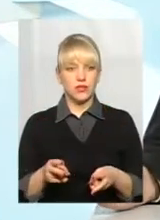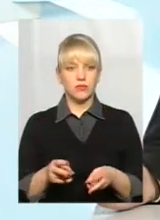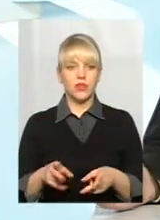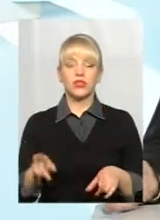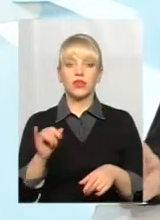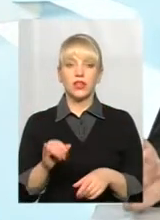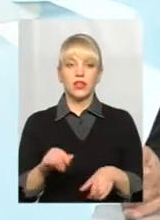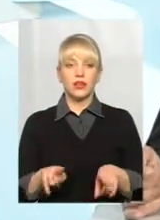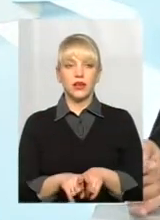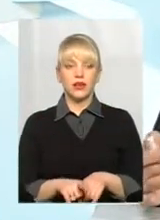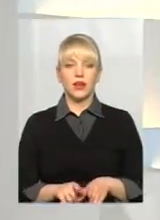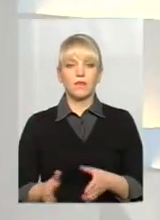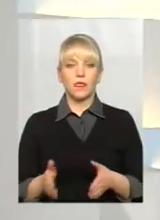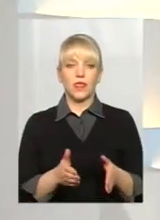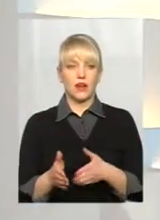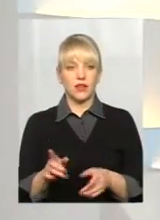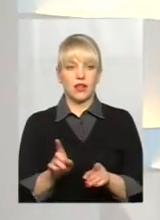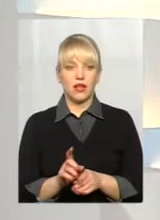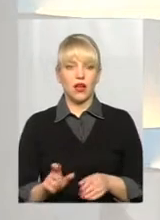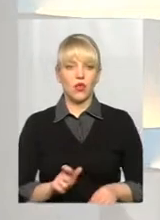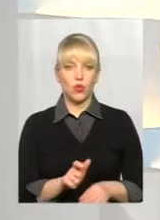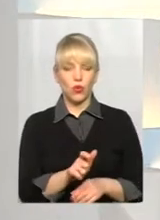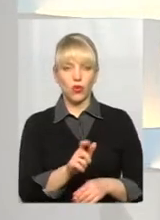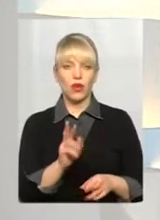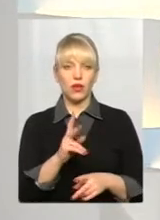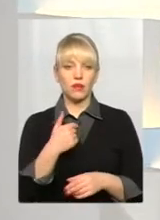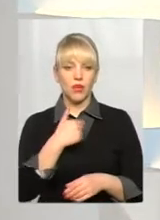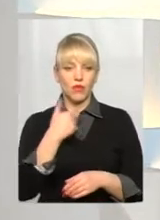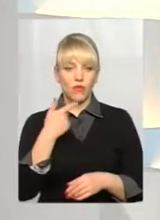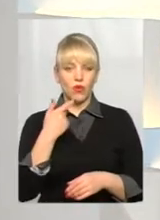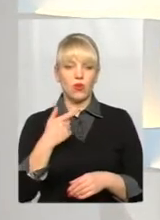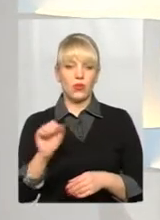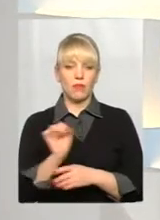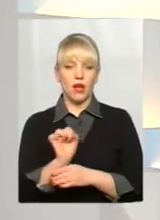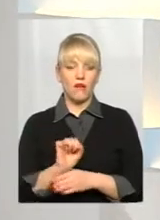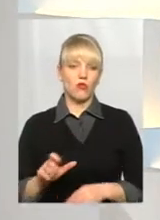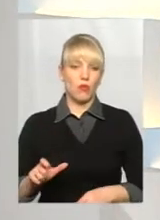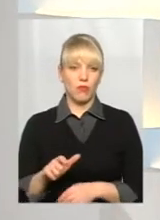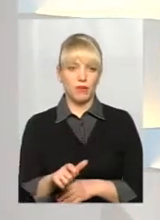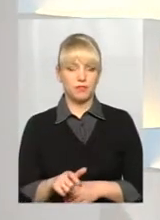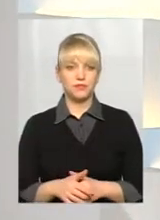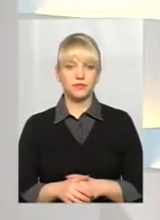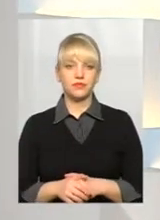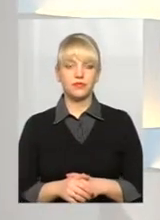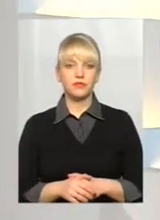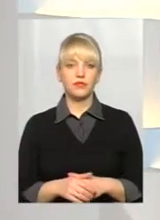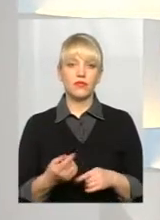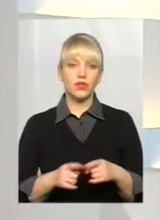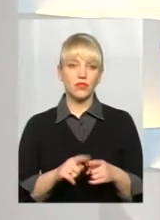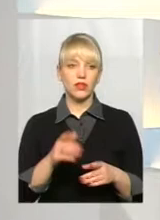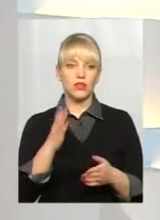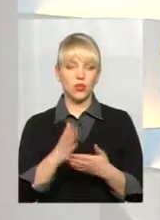така траса, така дорога, як ми називаємо, автобан або гоу, там, значить, вона є в